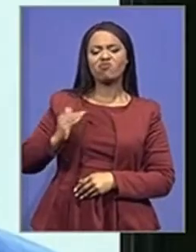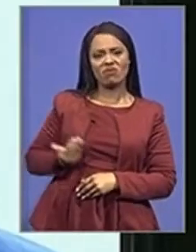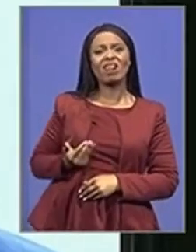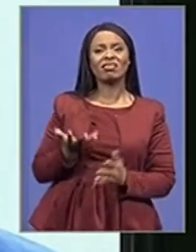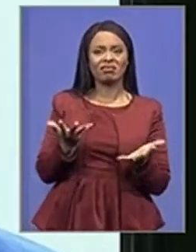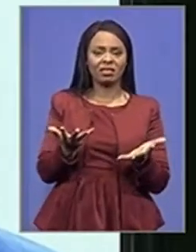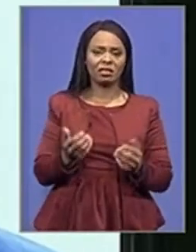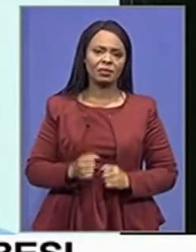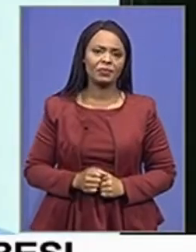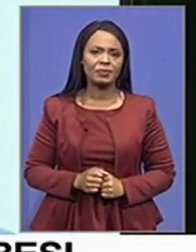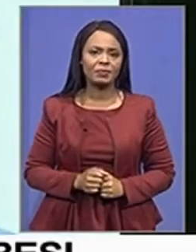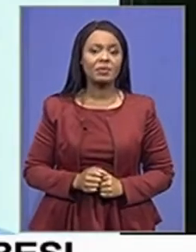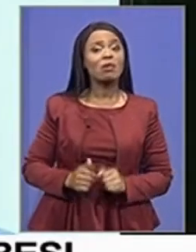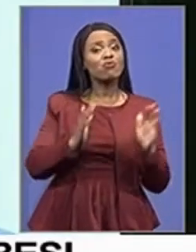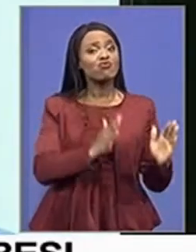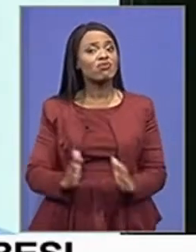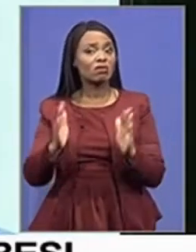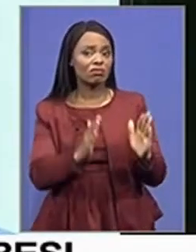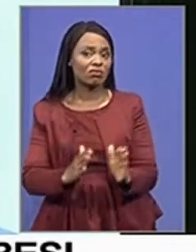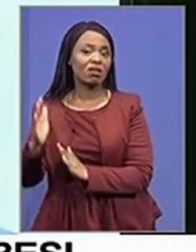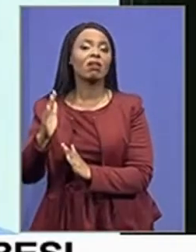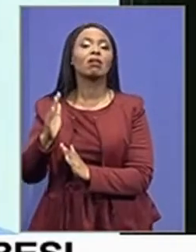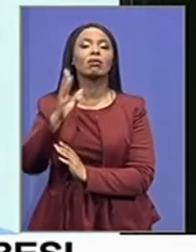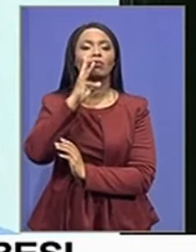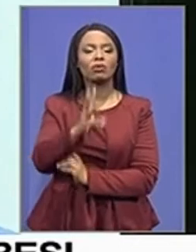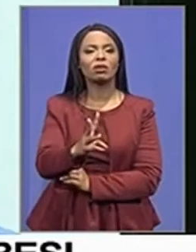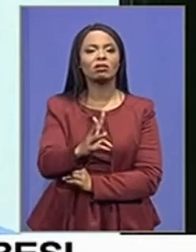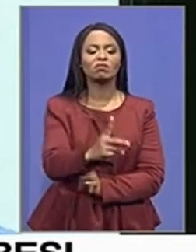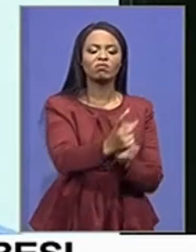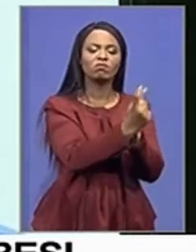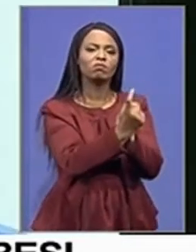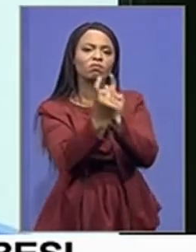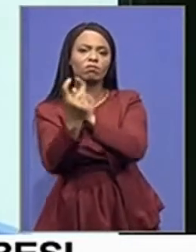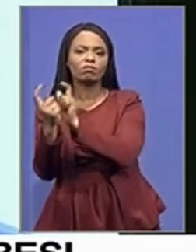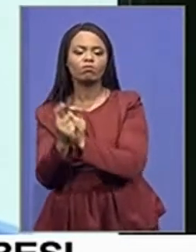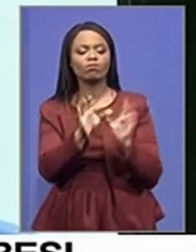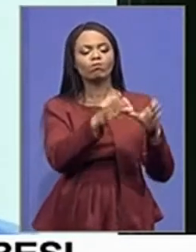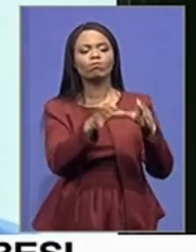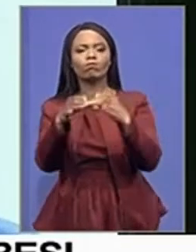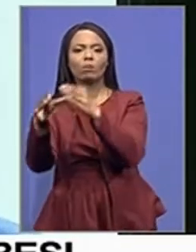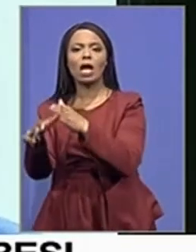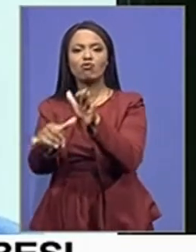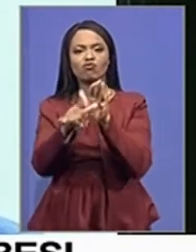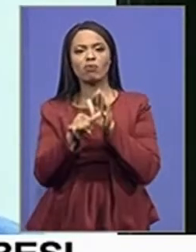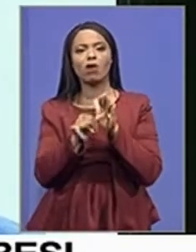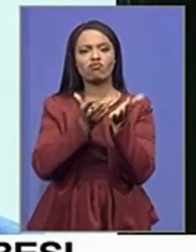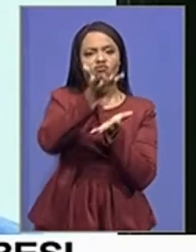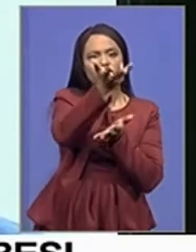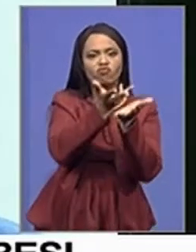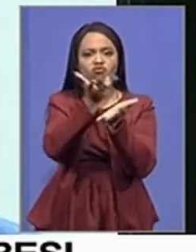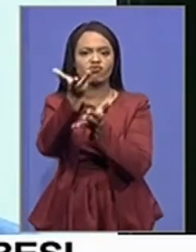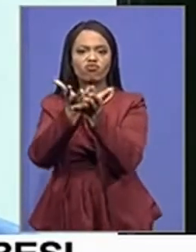dira dithulaganyo go tla go kopana le maphata otlhe a maleba go tswara dipuisano